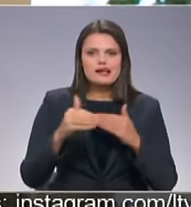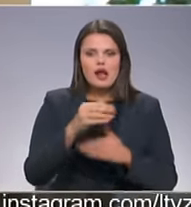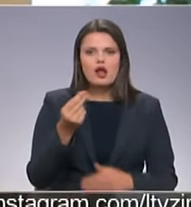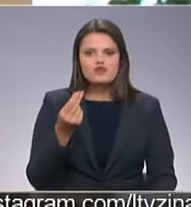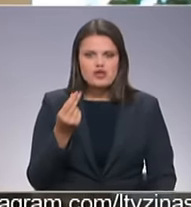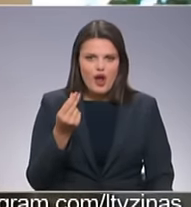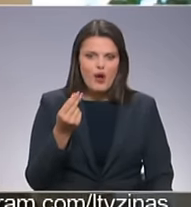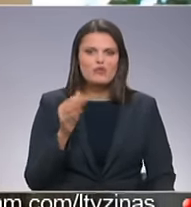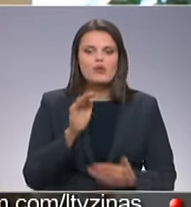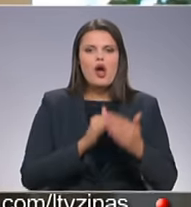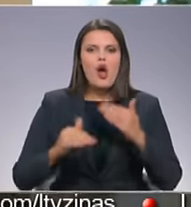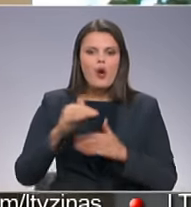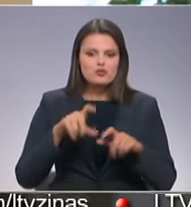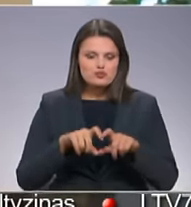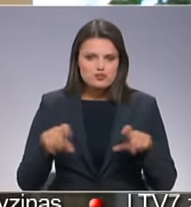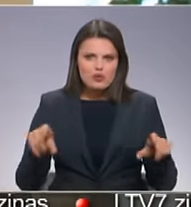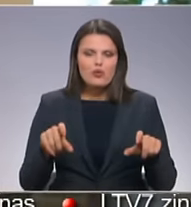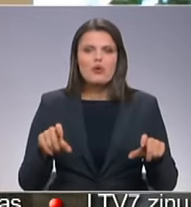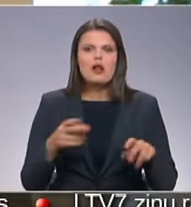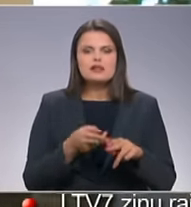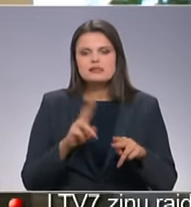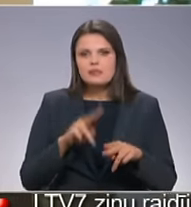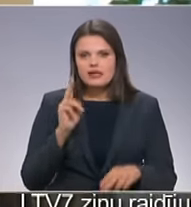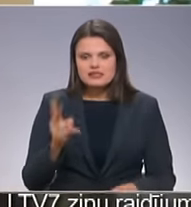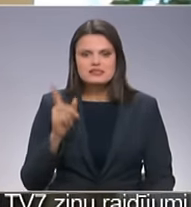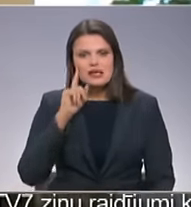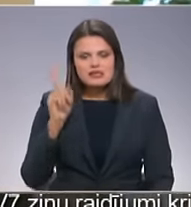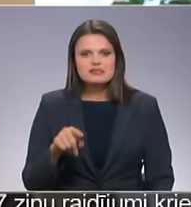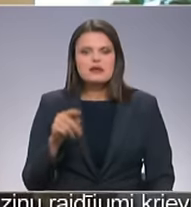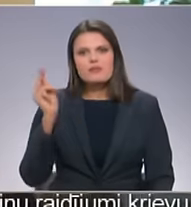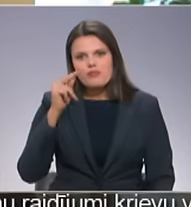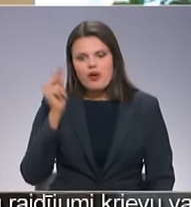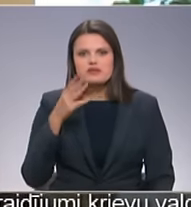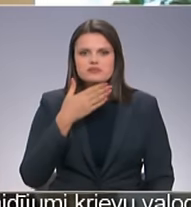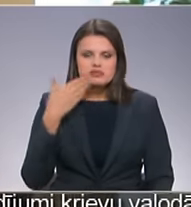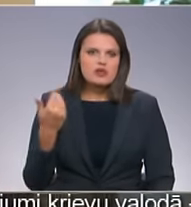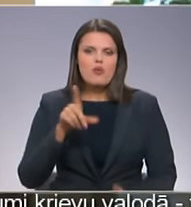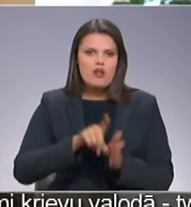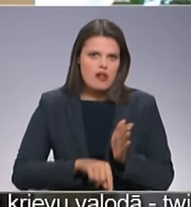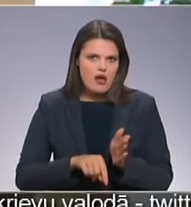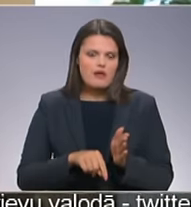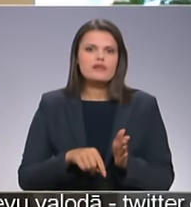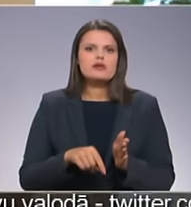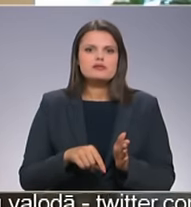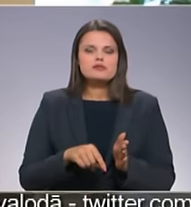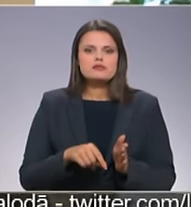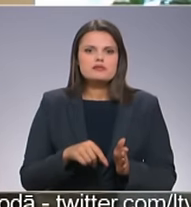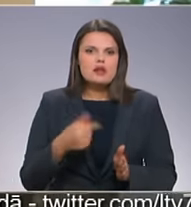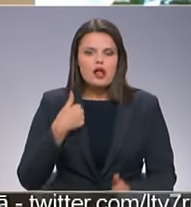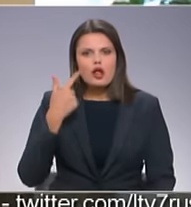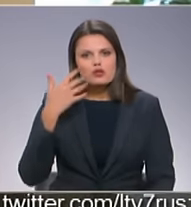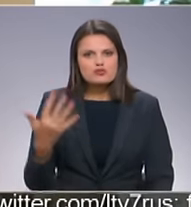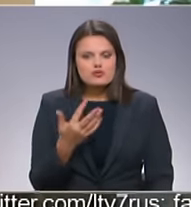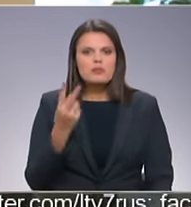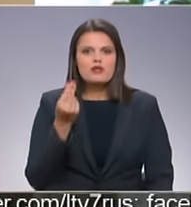tā kā augstskolā, jo, nu kā zinām, kad mācības nav lēts prieks, un es domāju, ka tā nav